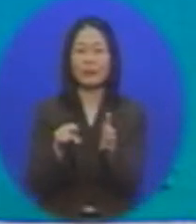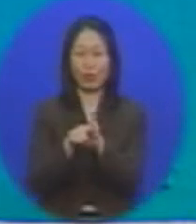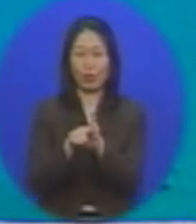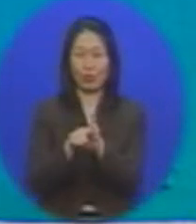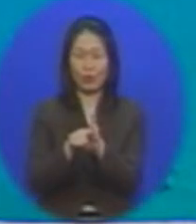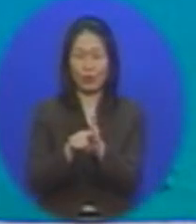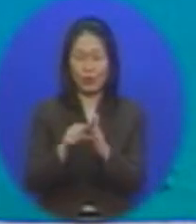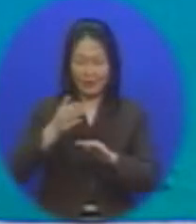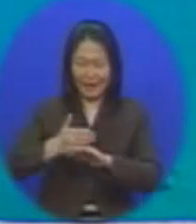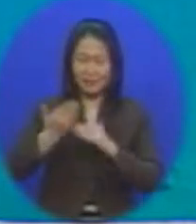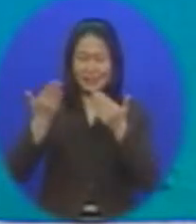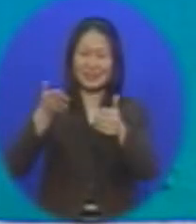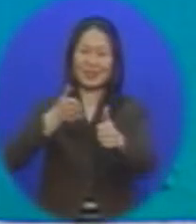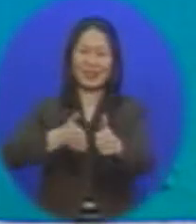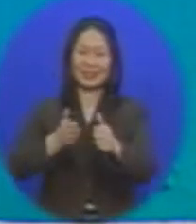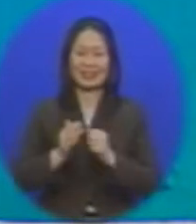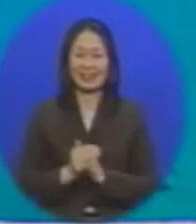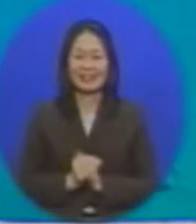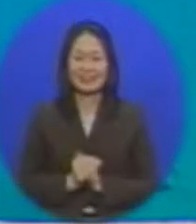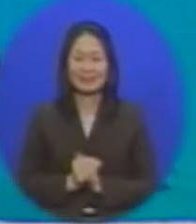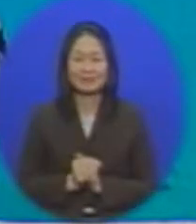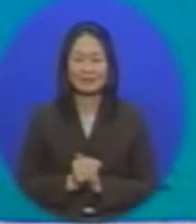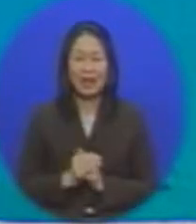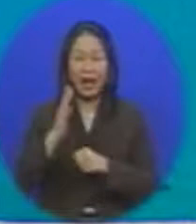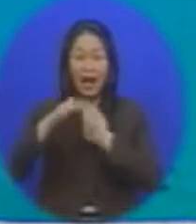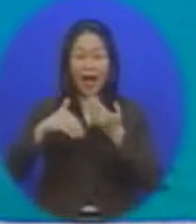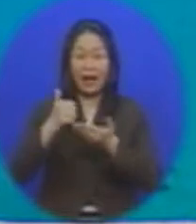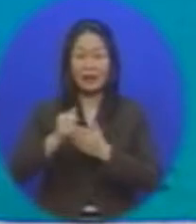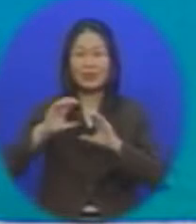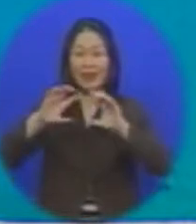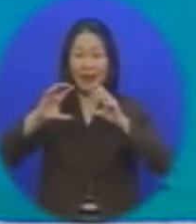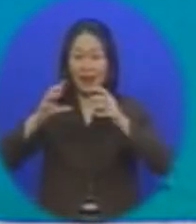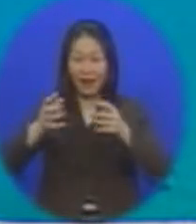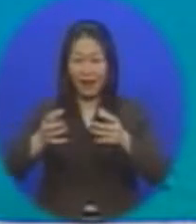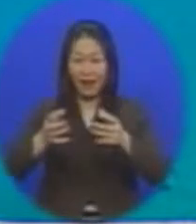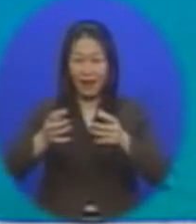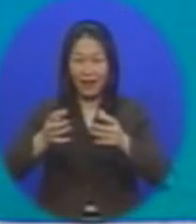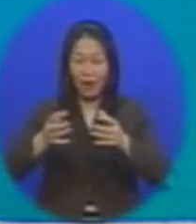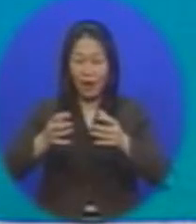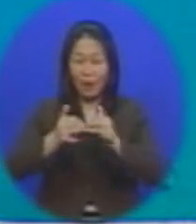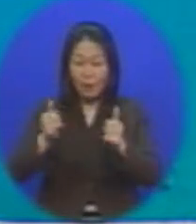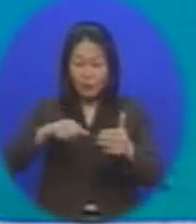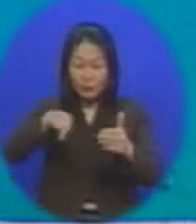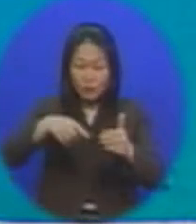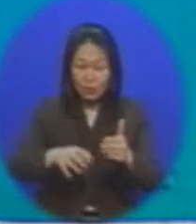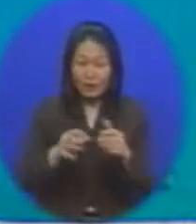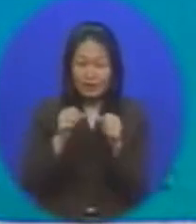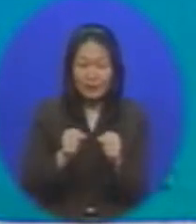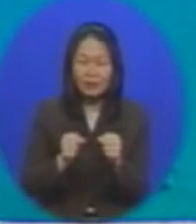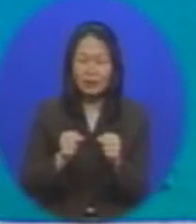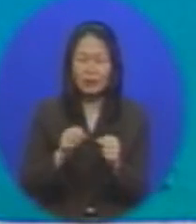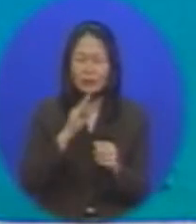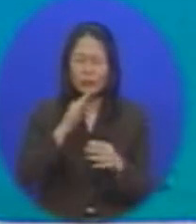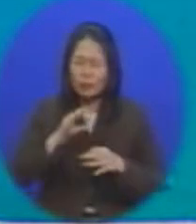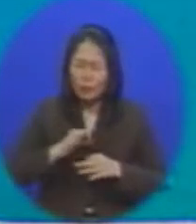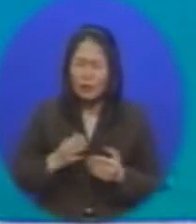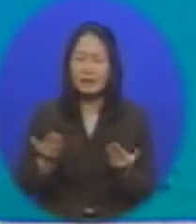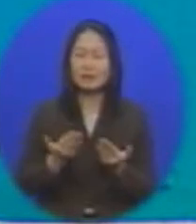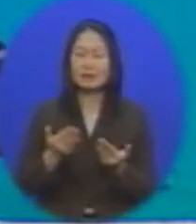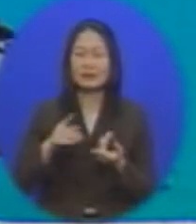감사 하시길 바랍니다 하나님의 나라 백성 속에 있다는 게 얼마나 놀라운 것인지